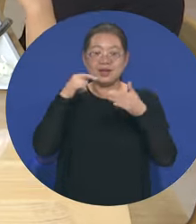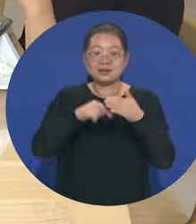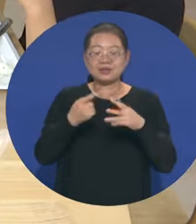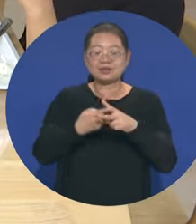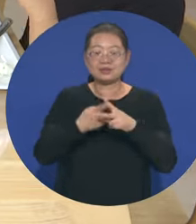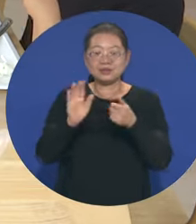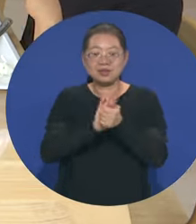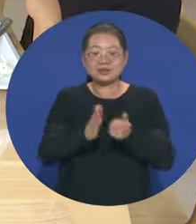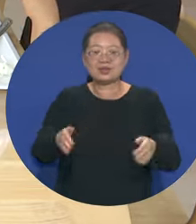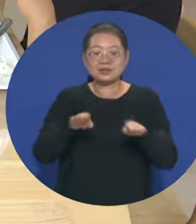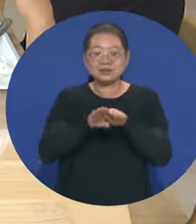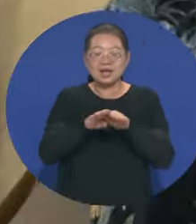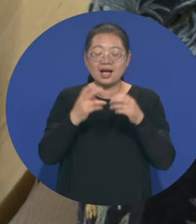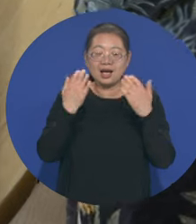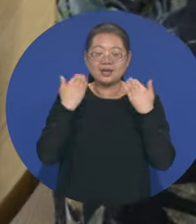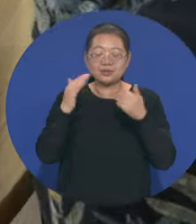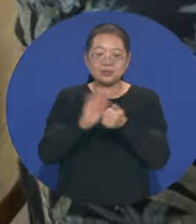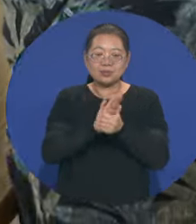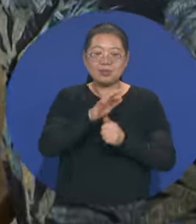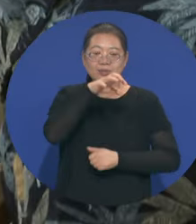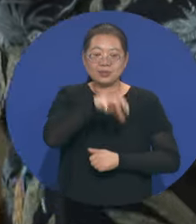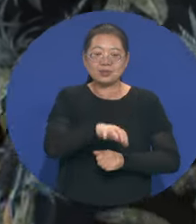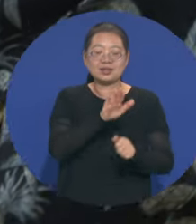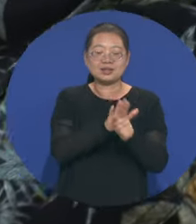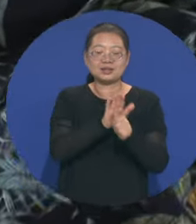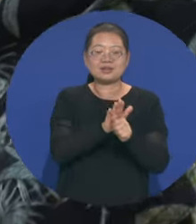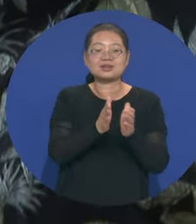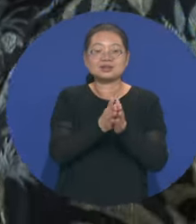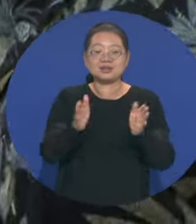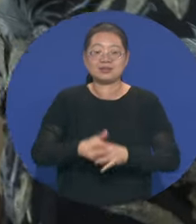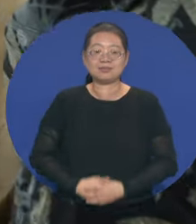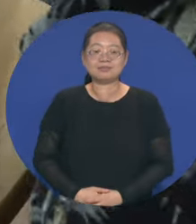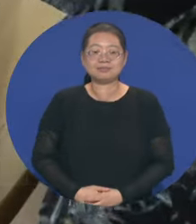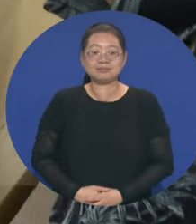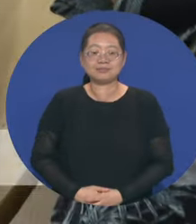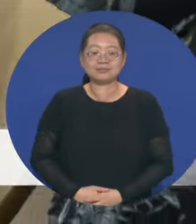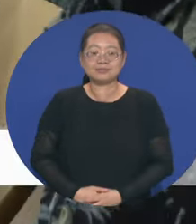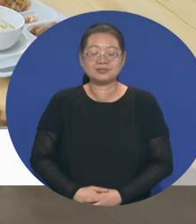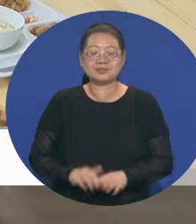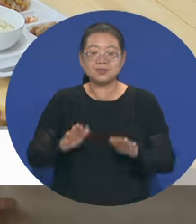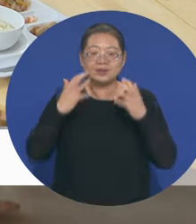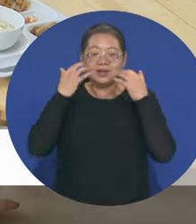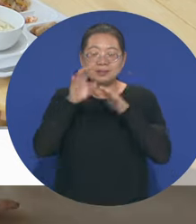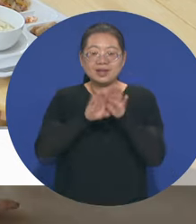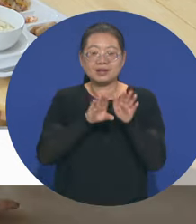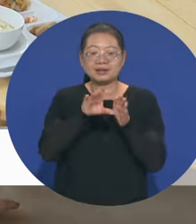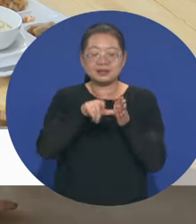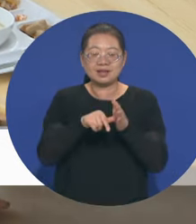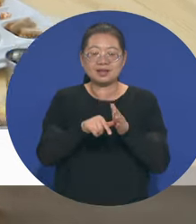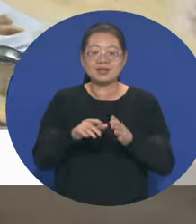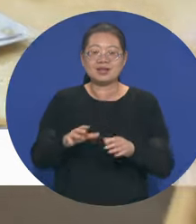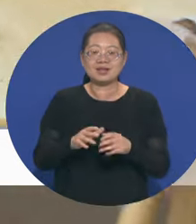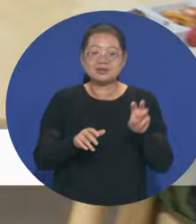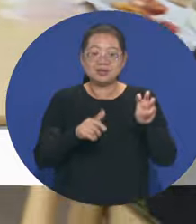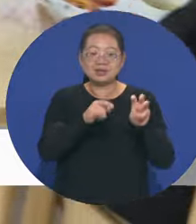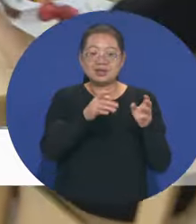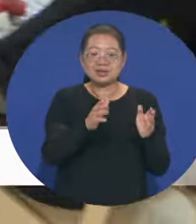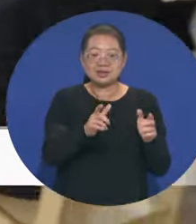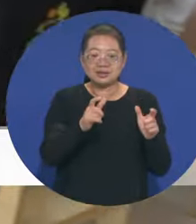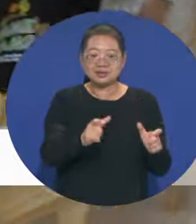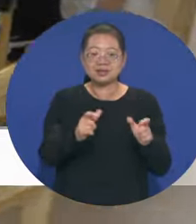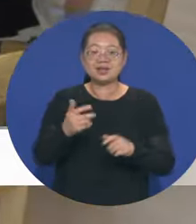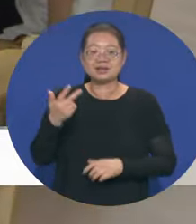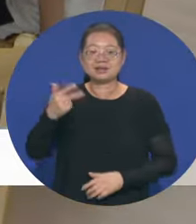학교 내 초등 돌봄 시설인 학교 돌봄터에도 지원을 시작했습니다. 이로써 올 여름방학에는 총 30개